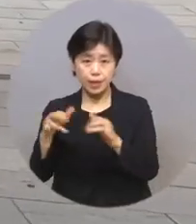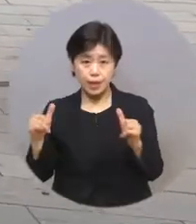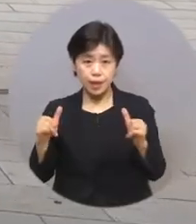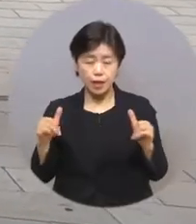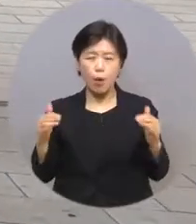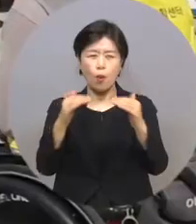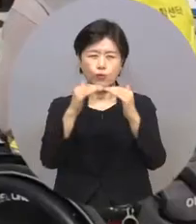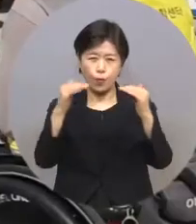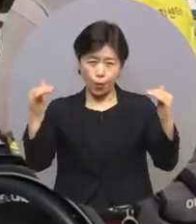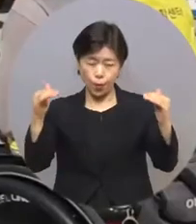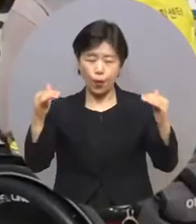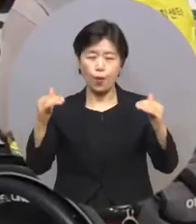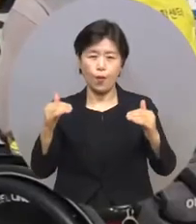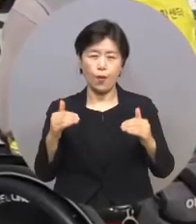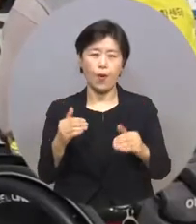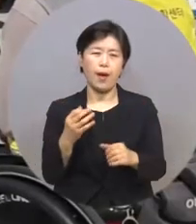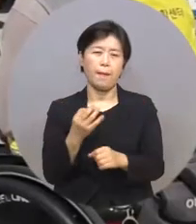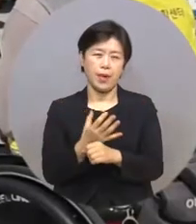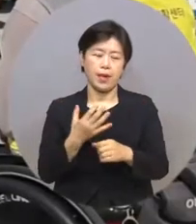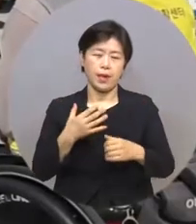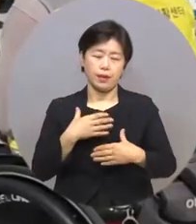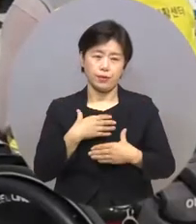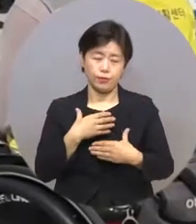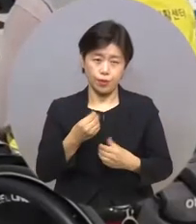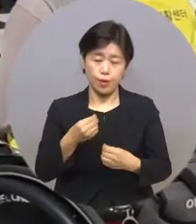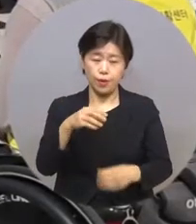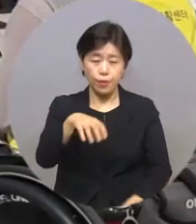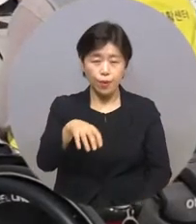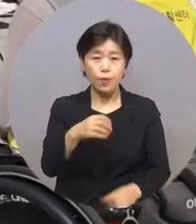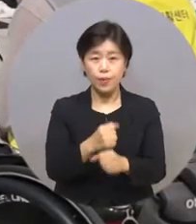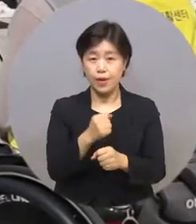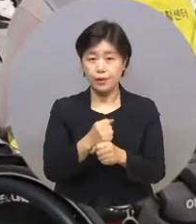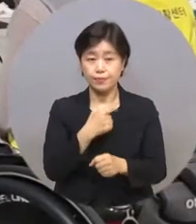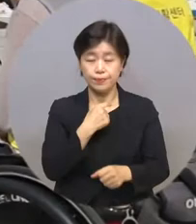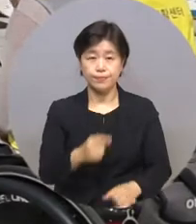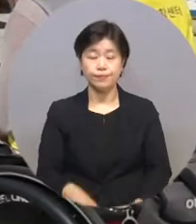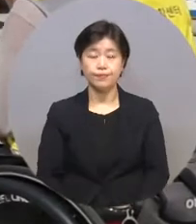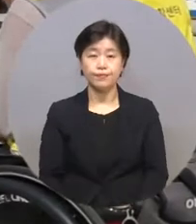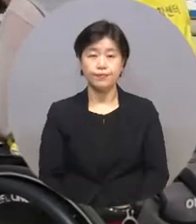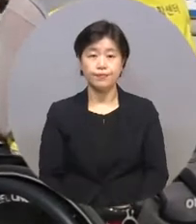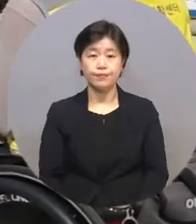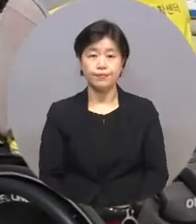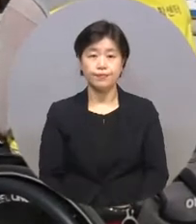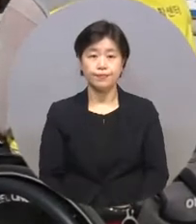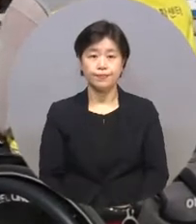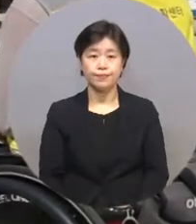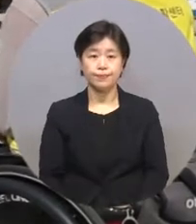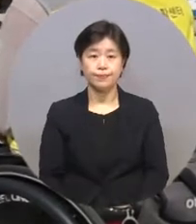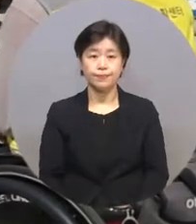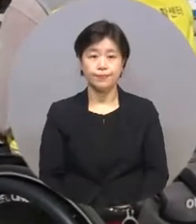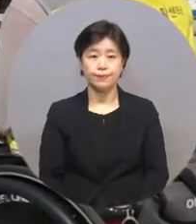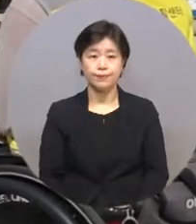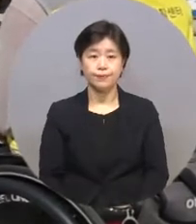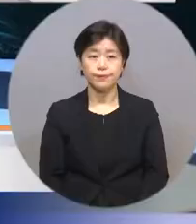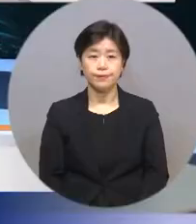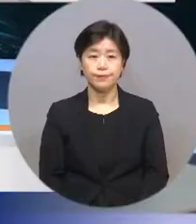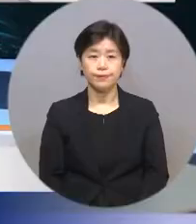없이 편리하게 이용할 수 있는 공간 마련에 힘쓰고 있습니다 복지티비 뉴스 김정현입니다